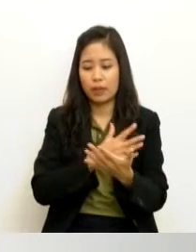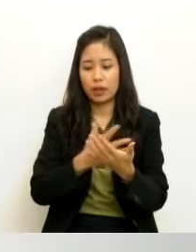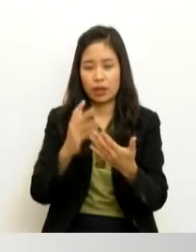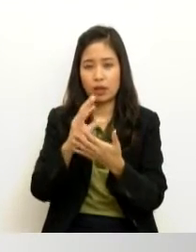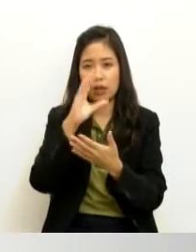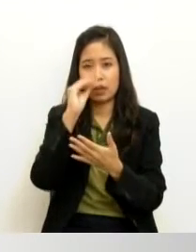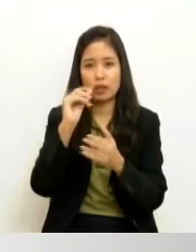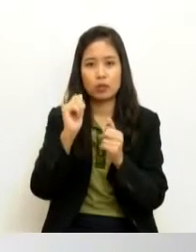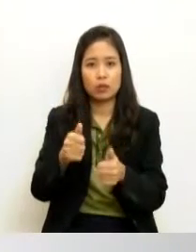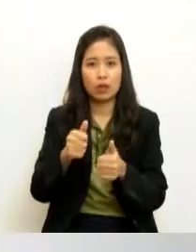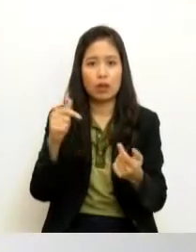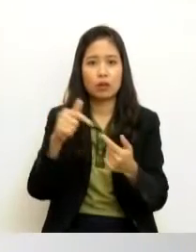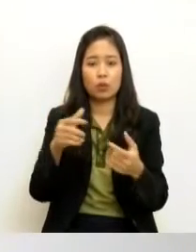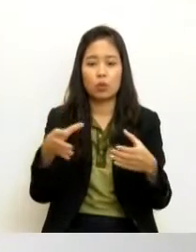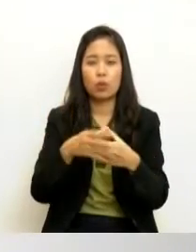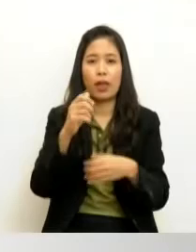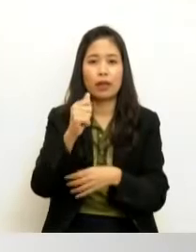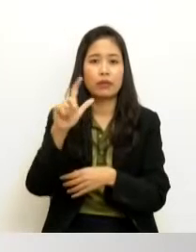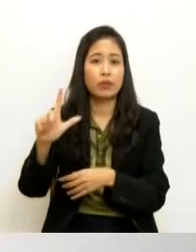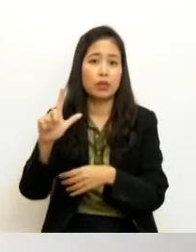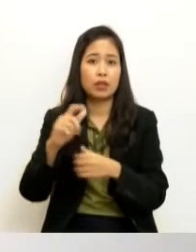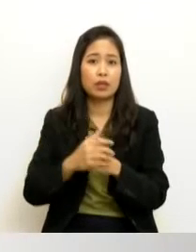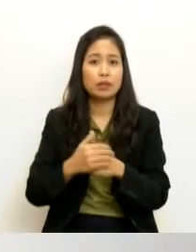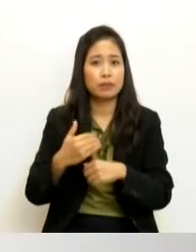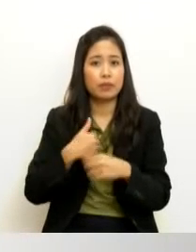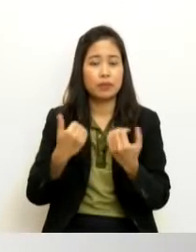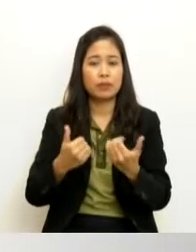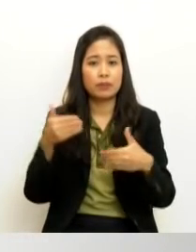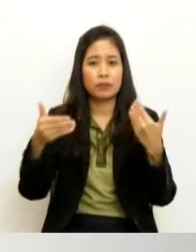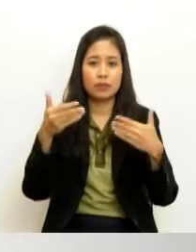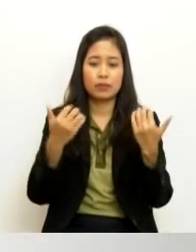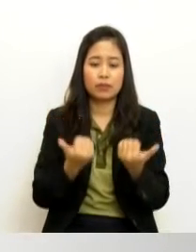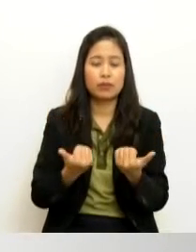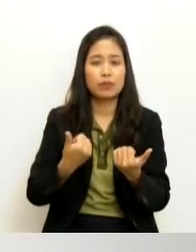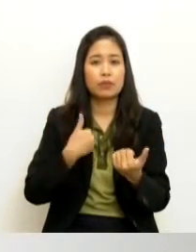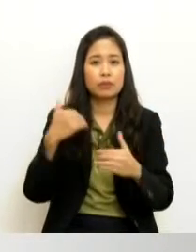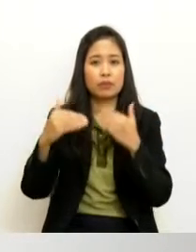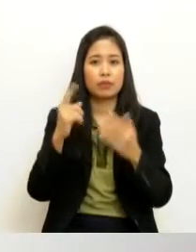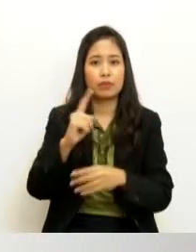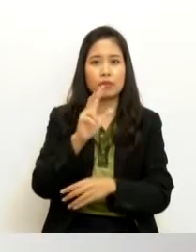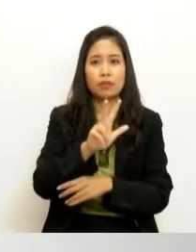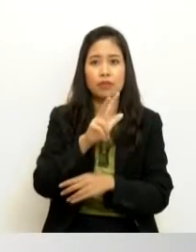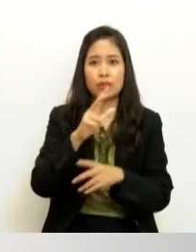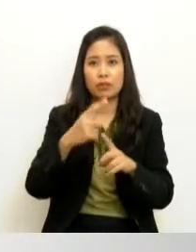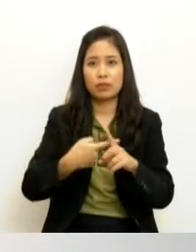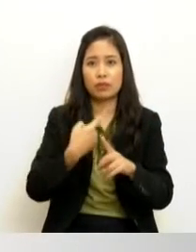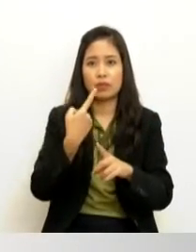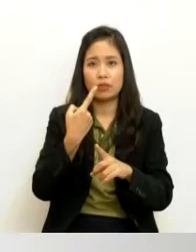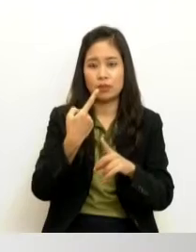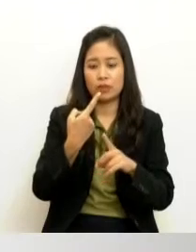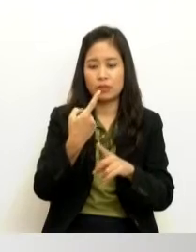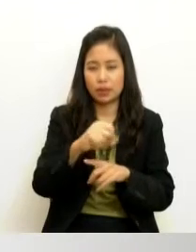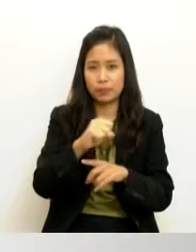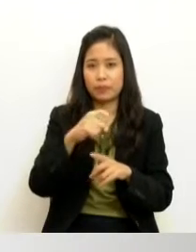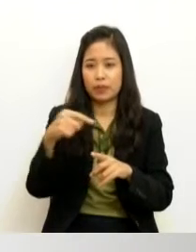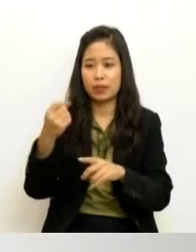รู้ในรูปแบบของ Active Learning นะคะซึ่งกิจกรรมนี้ค่ะเกิดขึ้นในระหว่างวันที่3ตุลาคมจนถึงวันที่15พฤศจิกาย